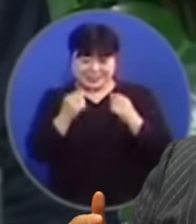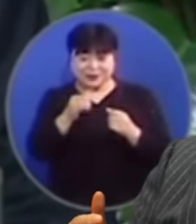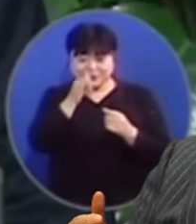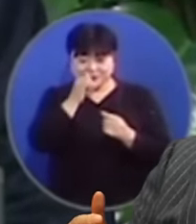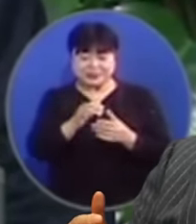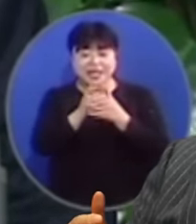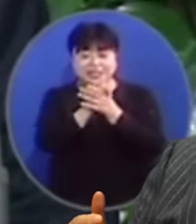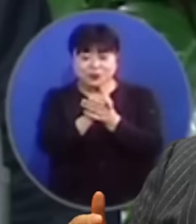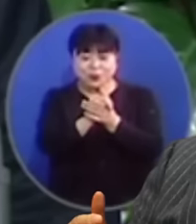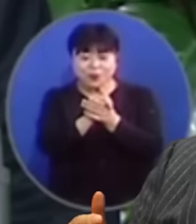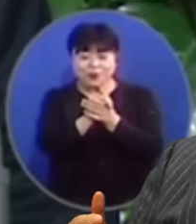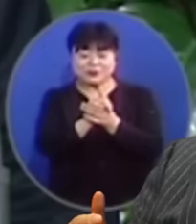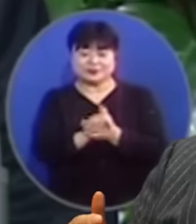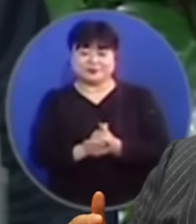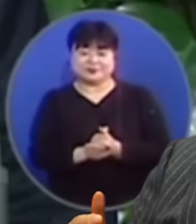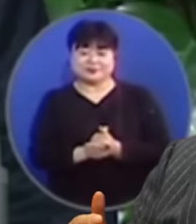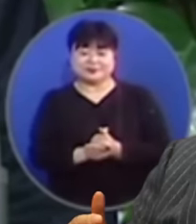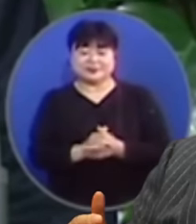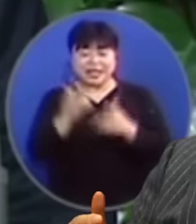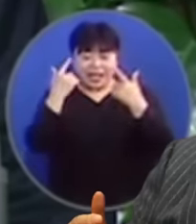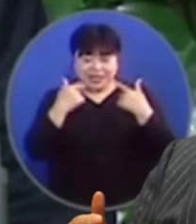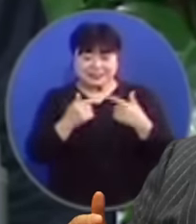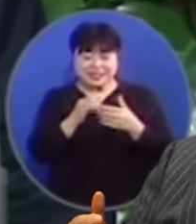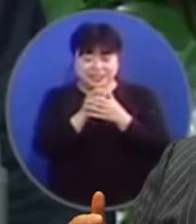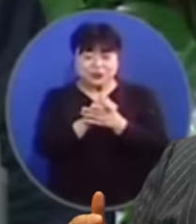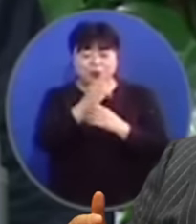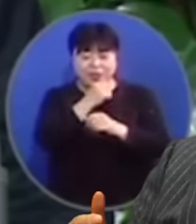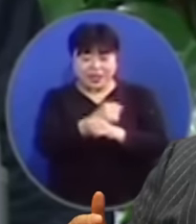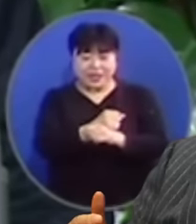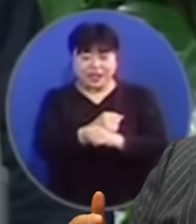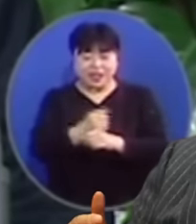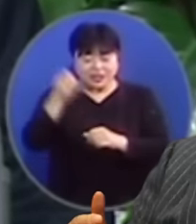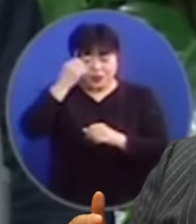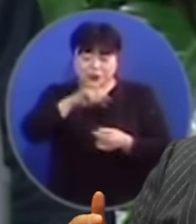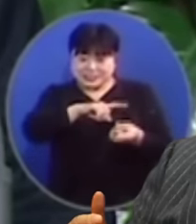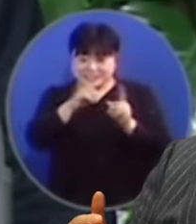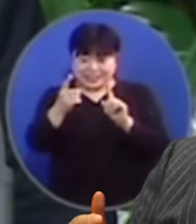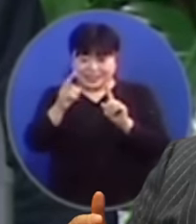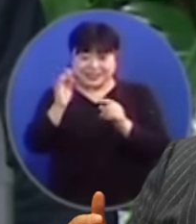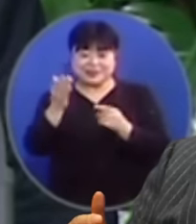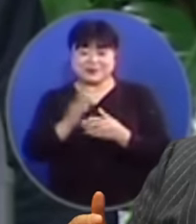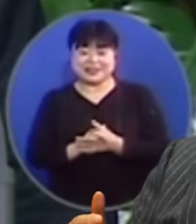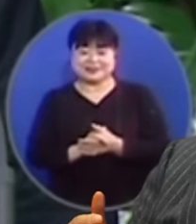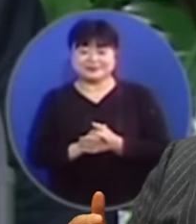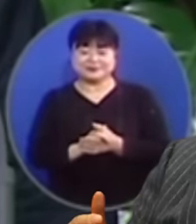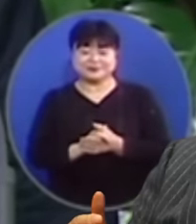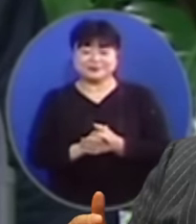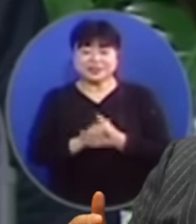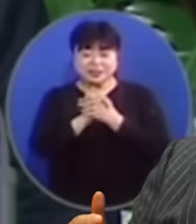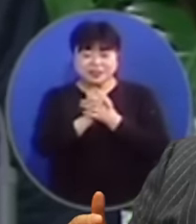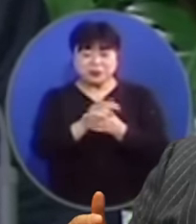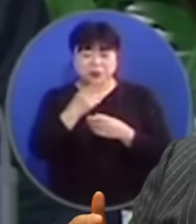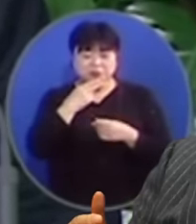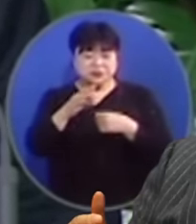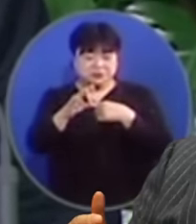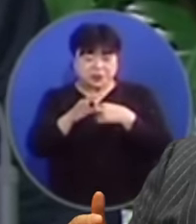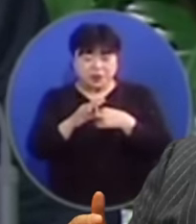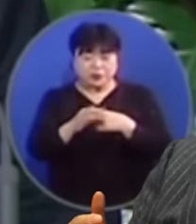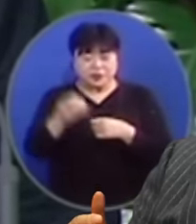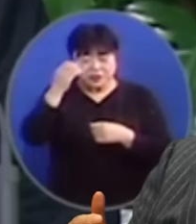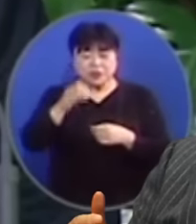것처럼 기도도 늘 기도해야 영혼이 살아날 수 있는 것입니다. 기도하지 않으면 영혼은